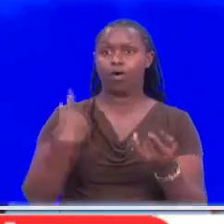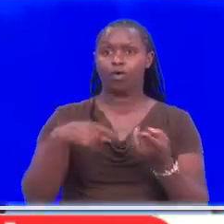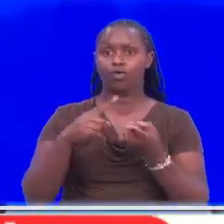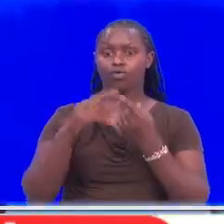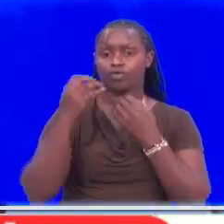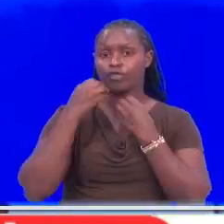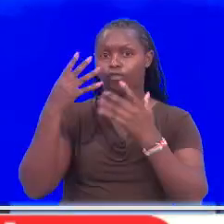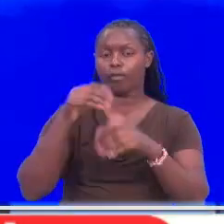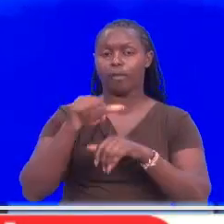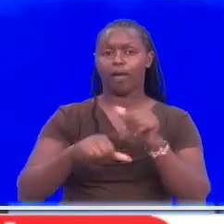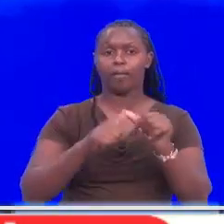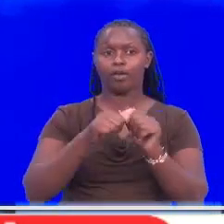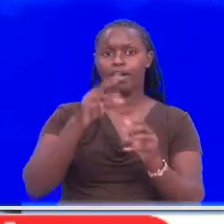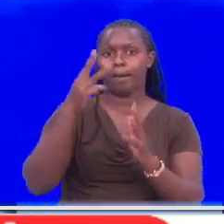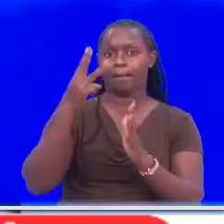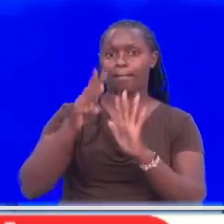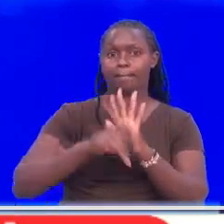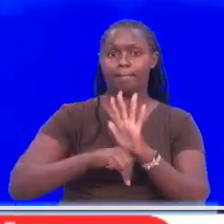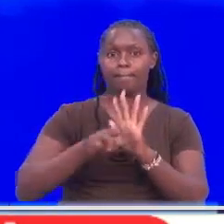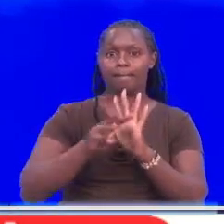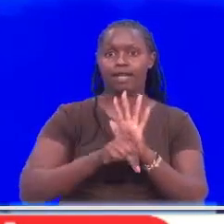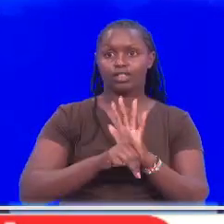Mathayo 25.